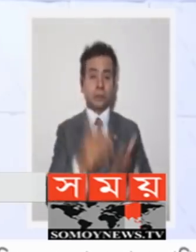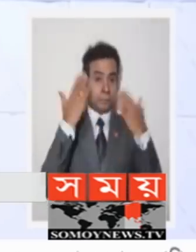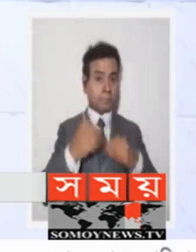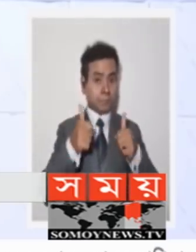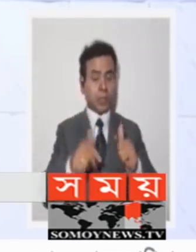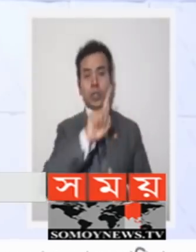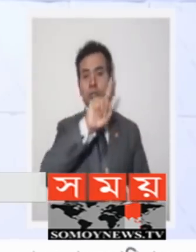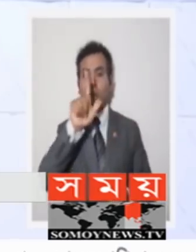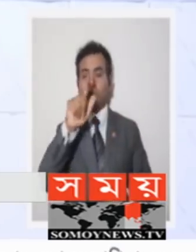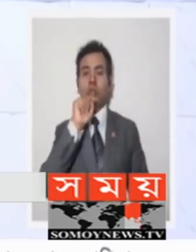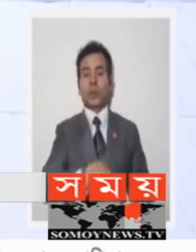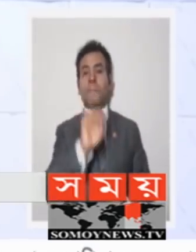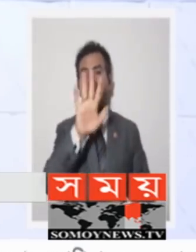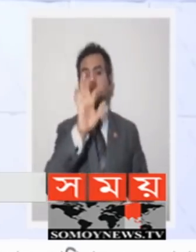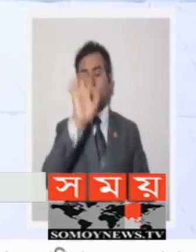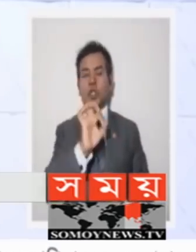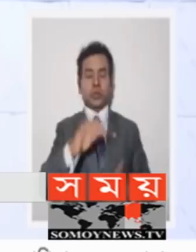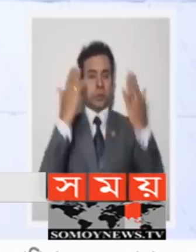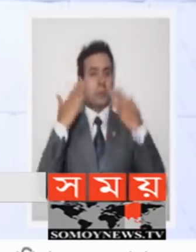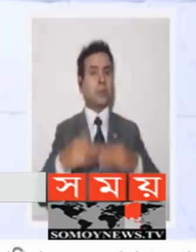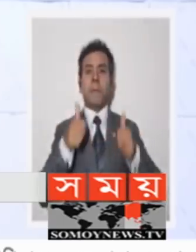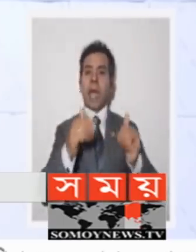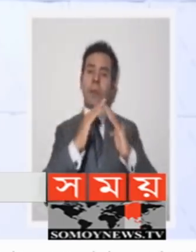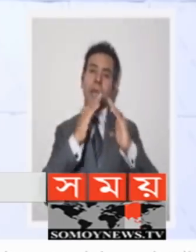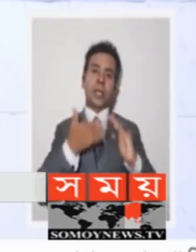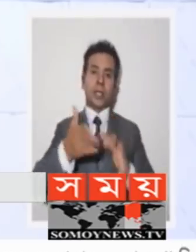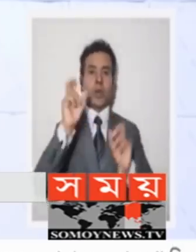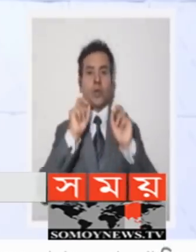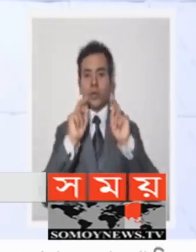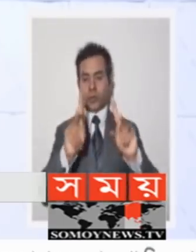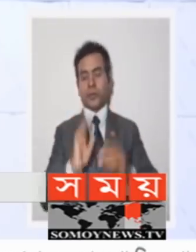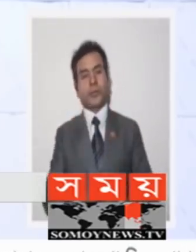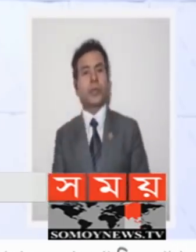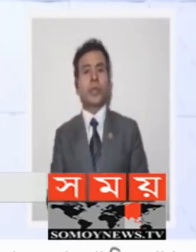হার 1.5% এবং শনাক্ত বিবেচনায় সুস্থতার হার